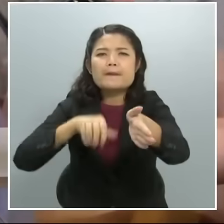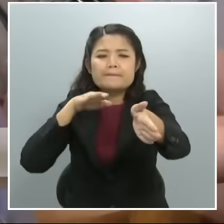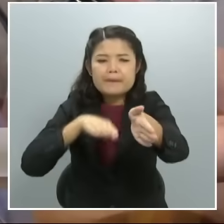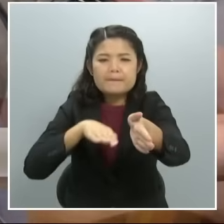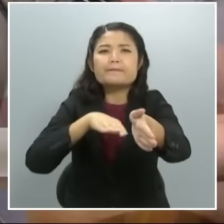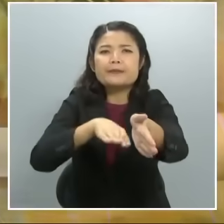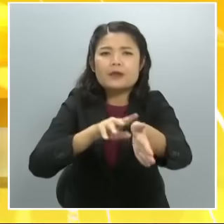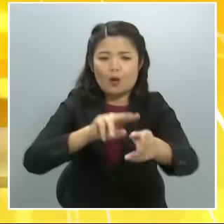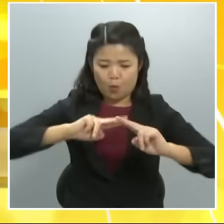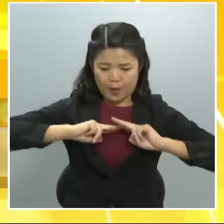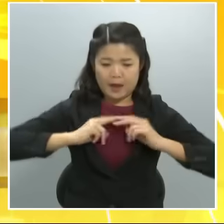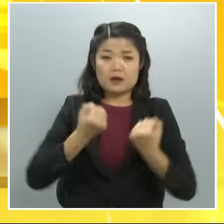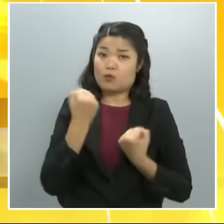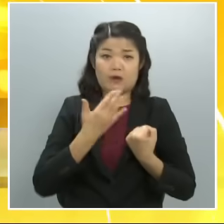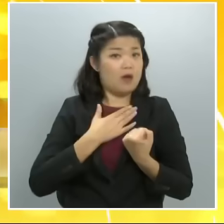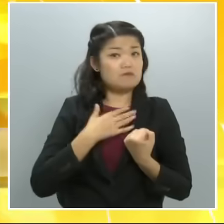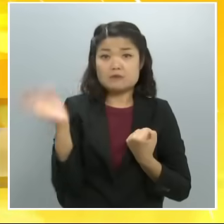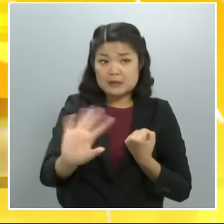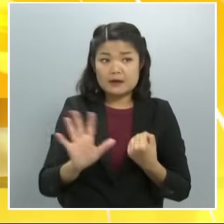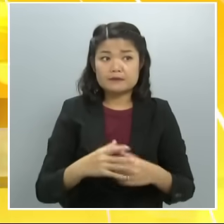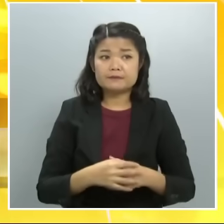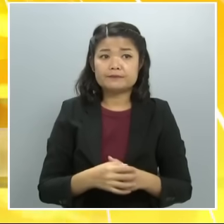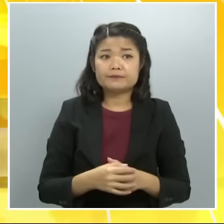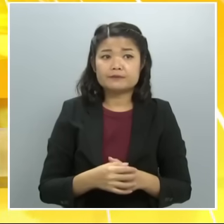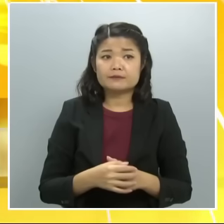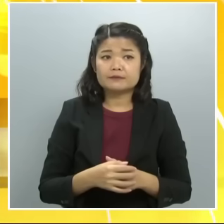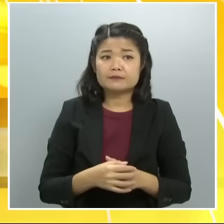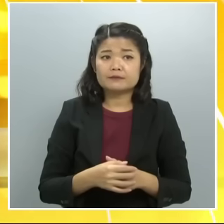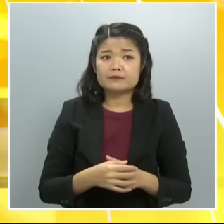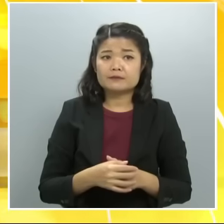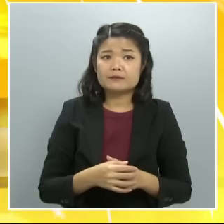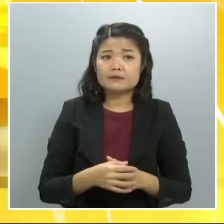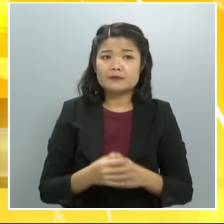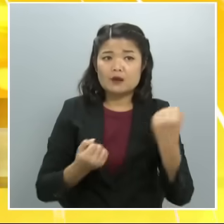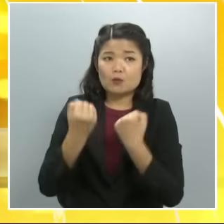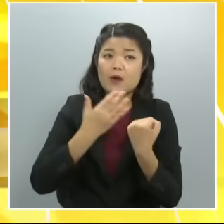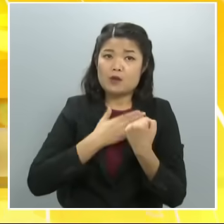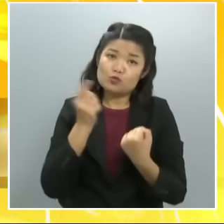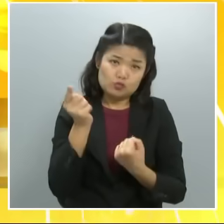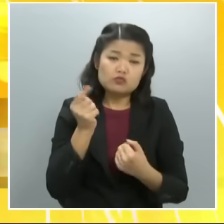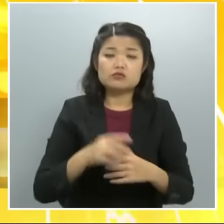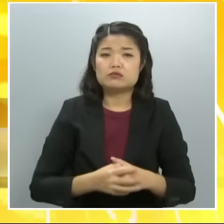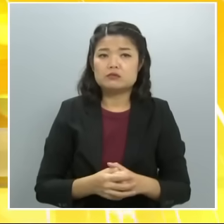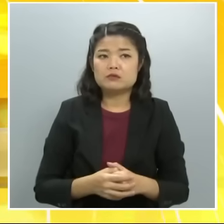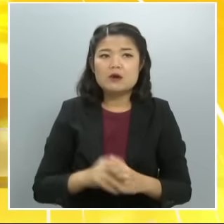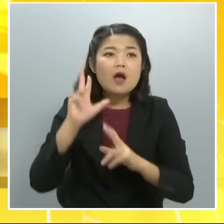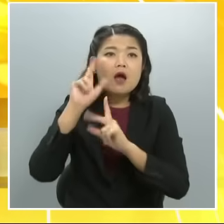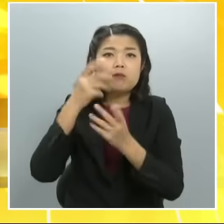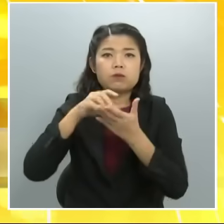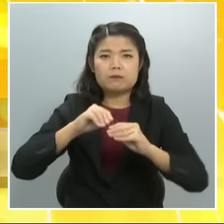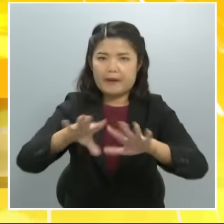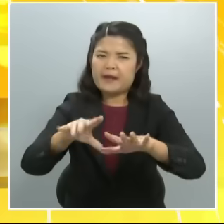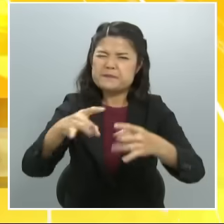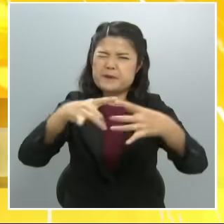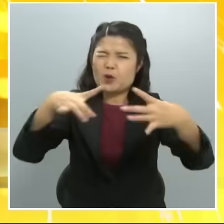เองพลขับของผมเองเนี่ยอยู่ตรงนี้ครับนะฮะเพราะฉะนั้นข่าวที่ออกมาเนี่ยมันจะไม่ใช่เ